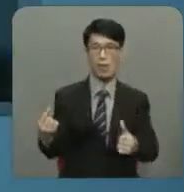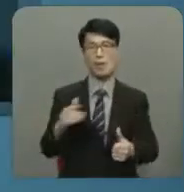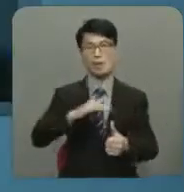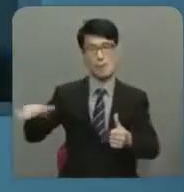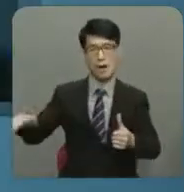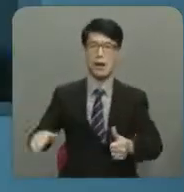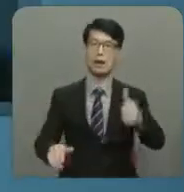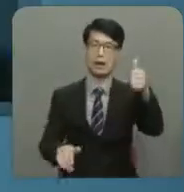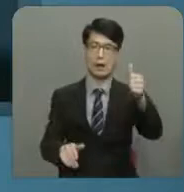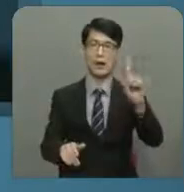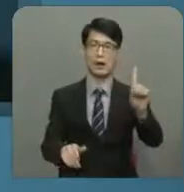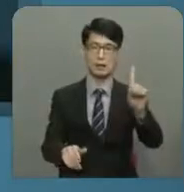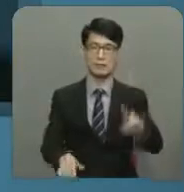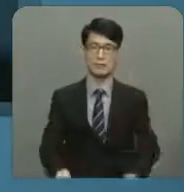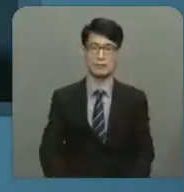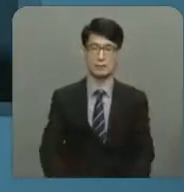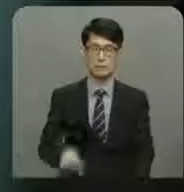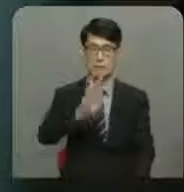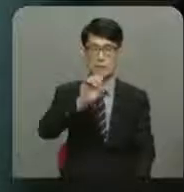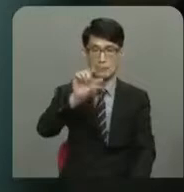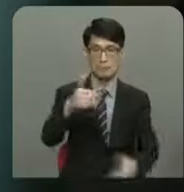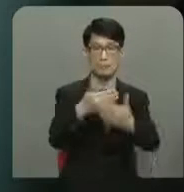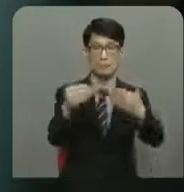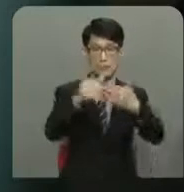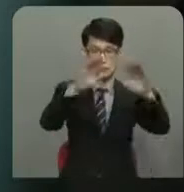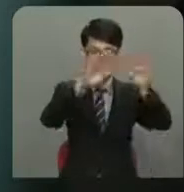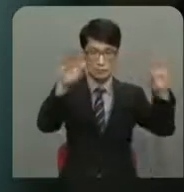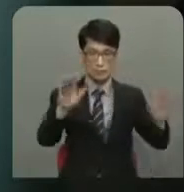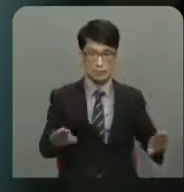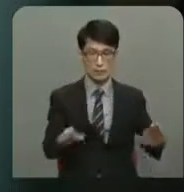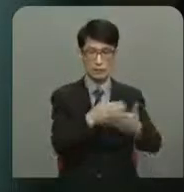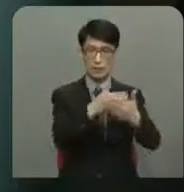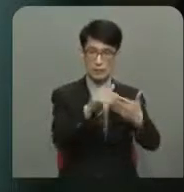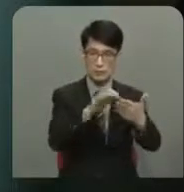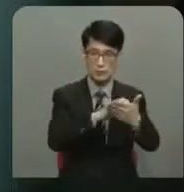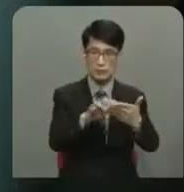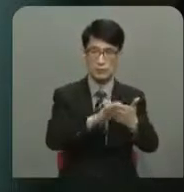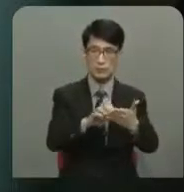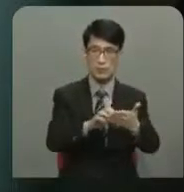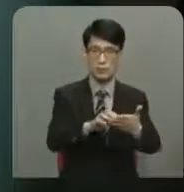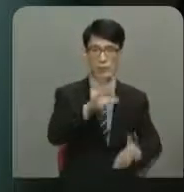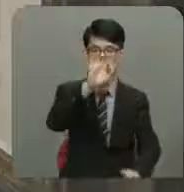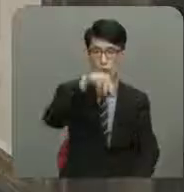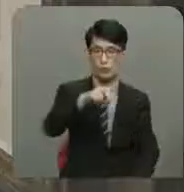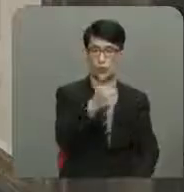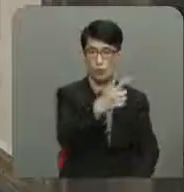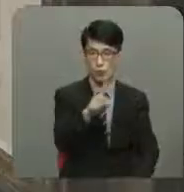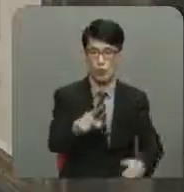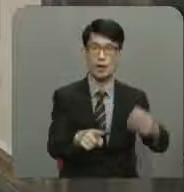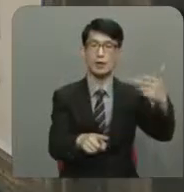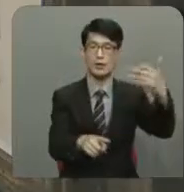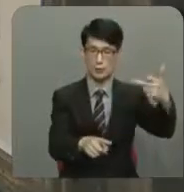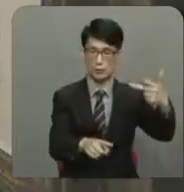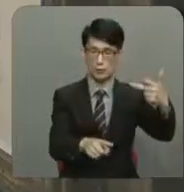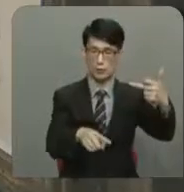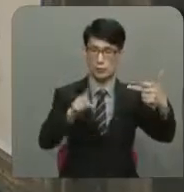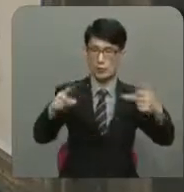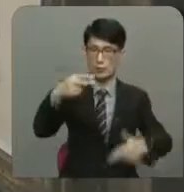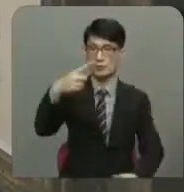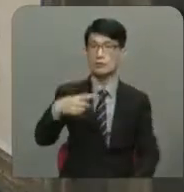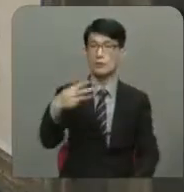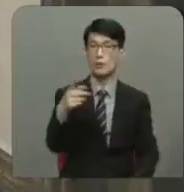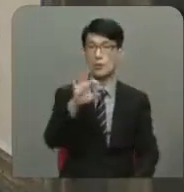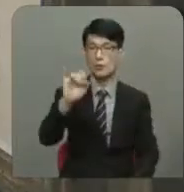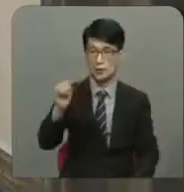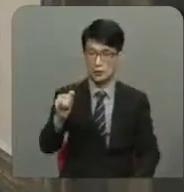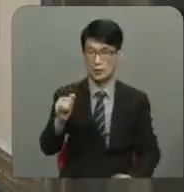이번 작품 기증으로 박수근 미술관은 박화백의 작품 가운데 유화 17점과 드로잉 112점을 보유하게